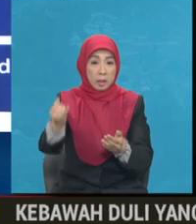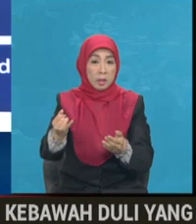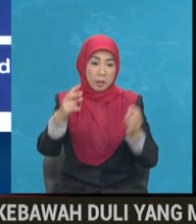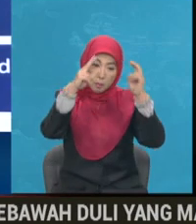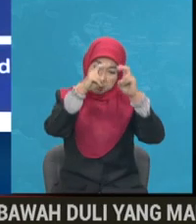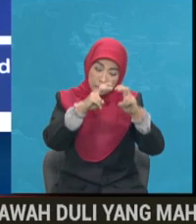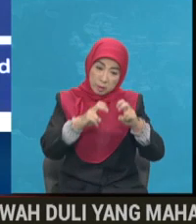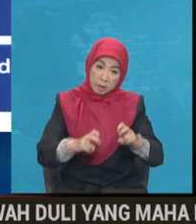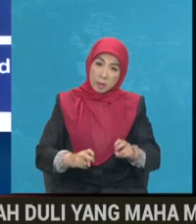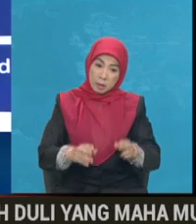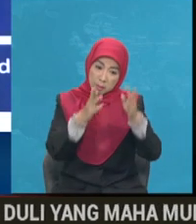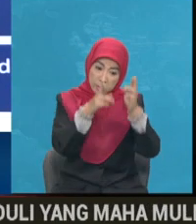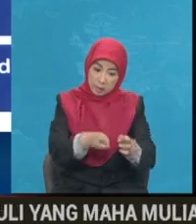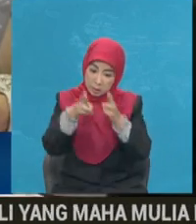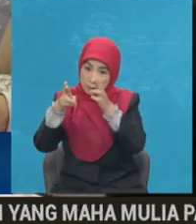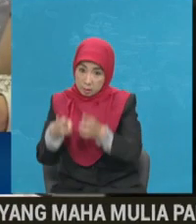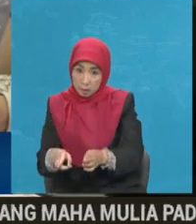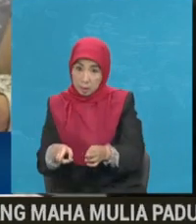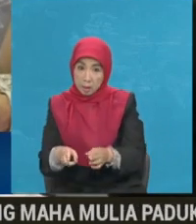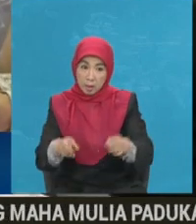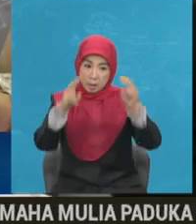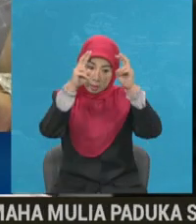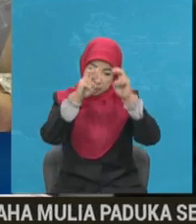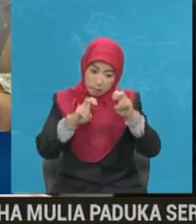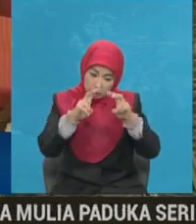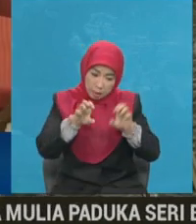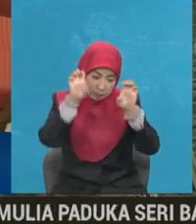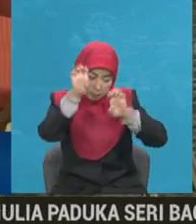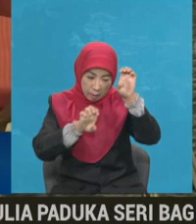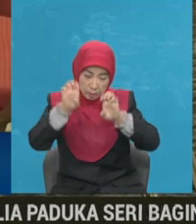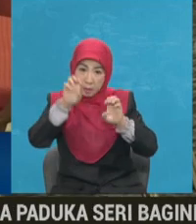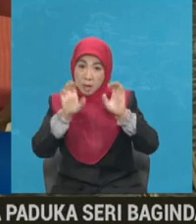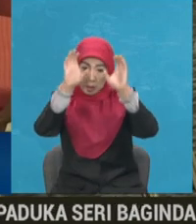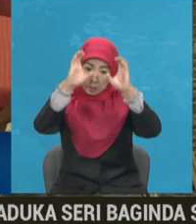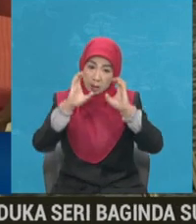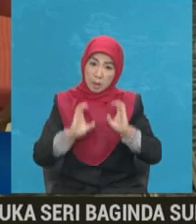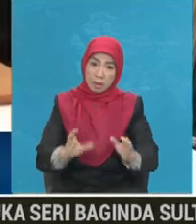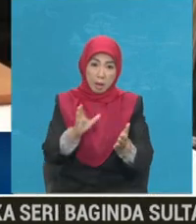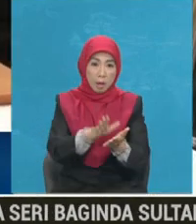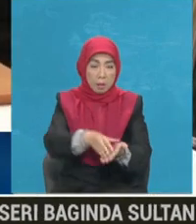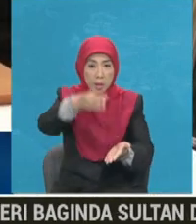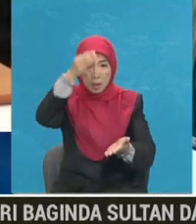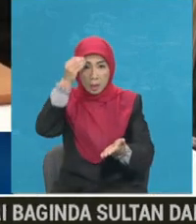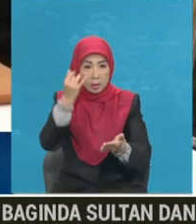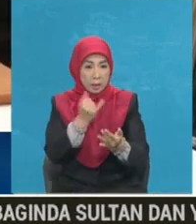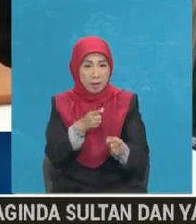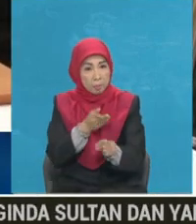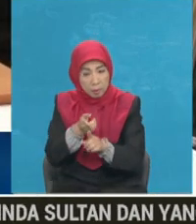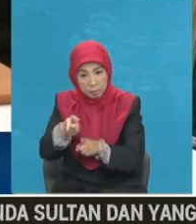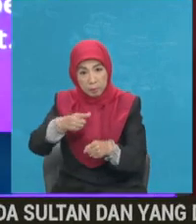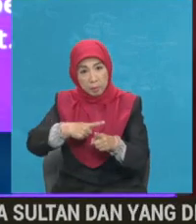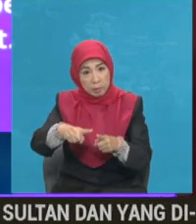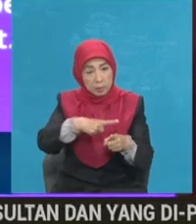pendidikan dan perancangan pendidikan serta analisis data dalam membandingkan pembelajaran pelajar yang berbeda bagi pendidik